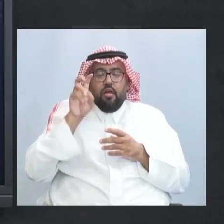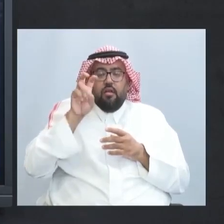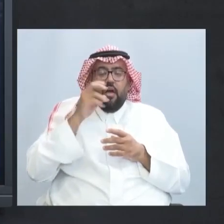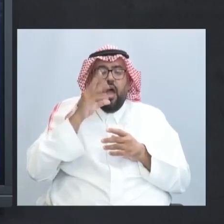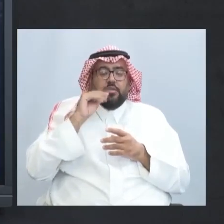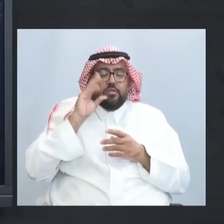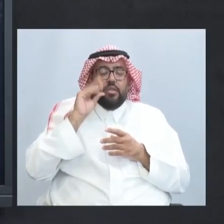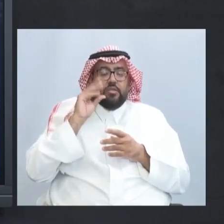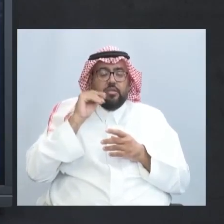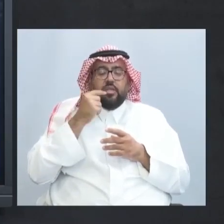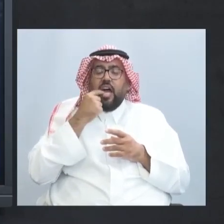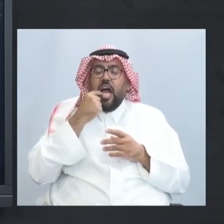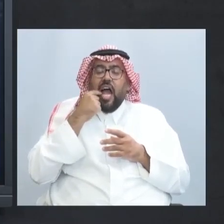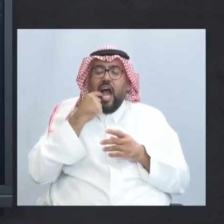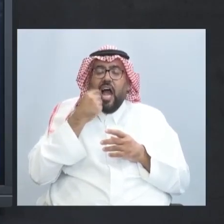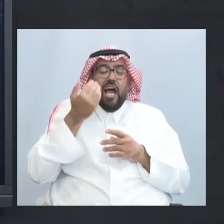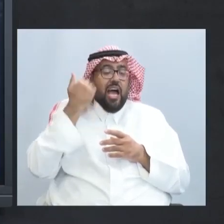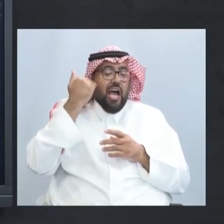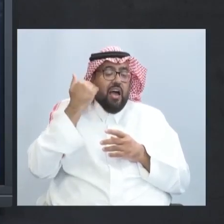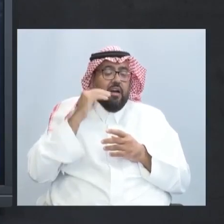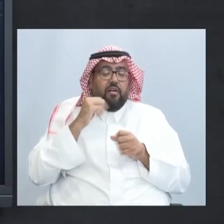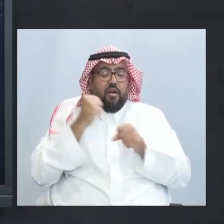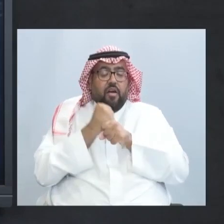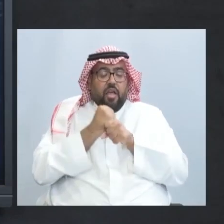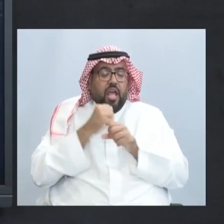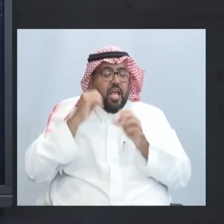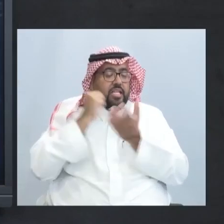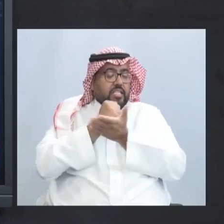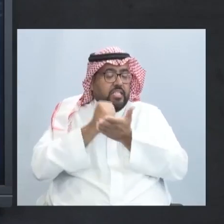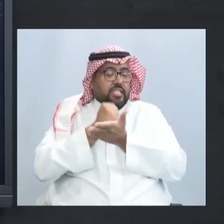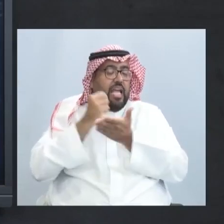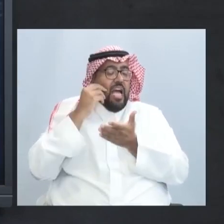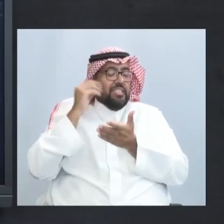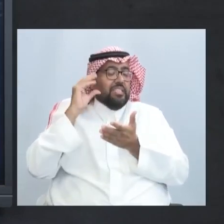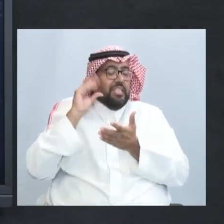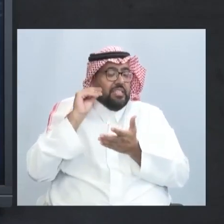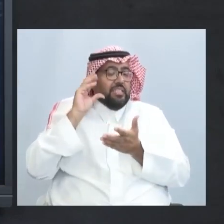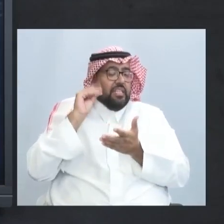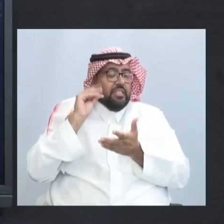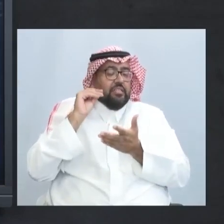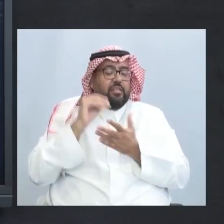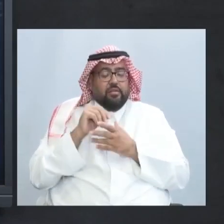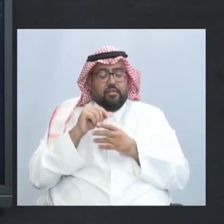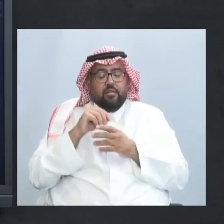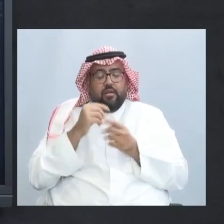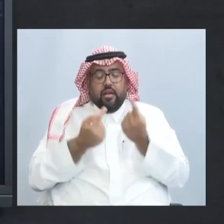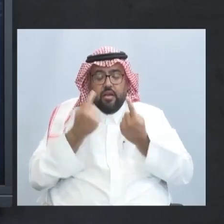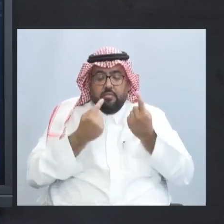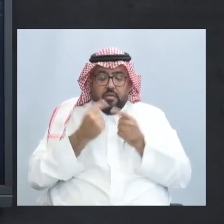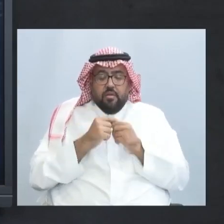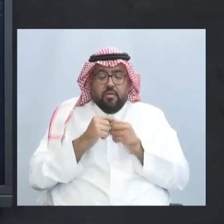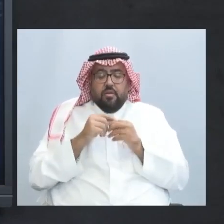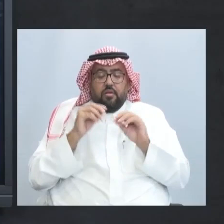الاضراس الخلفيه والاماميه وظيفتها الطحن لانها تتغذى على الحشائش والنباتات